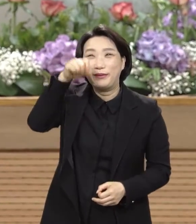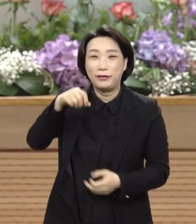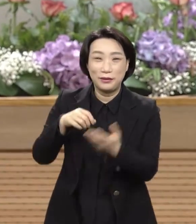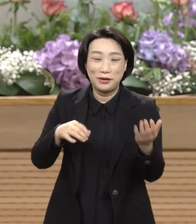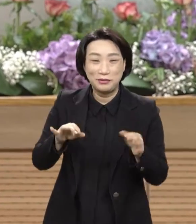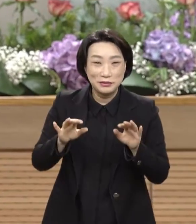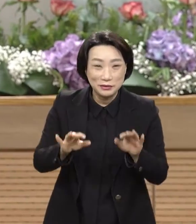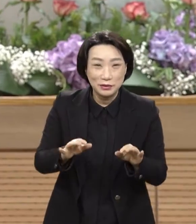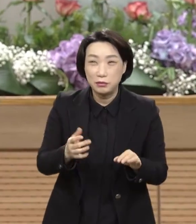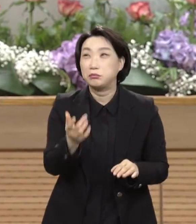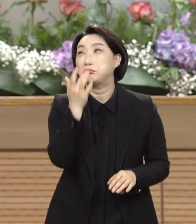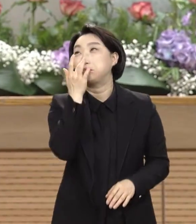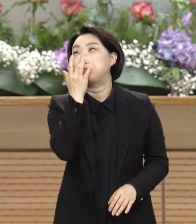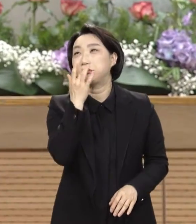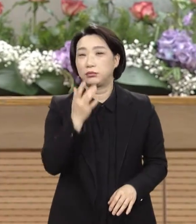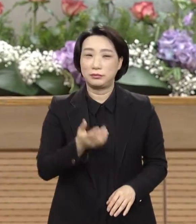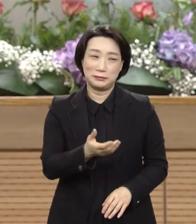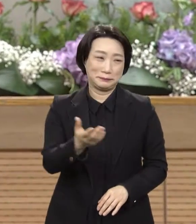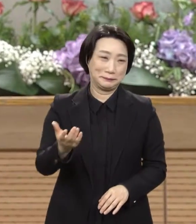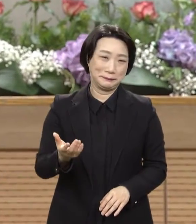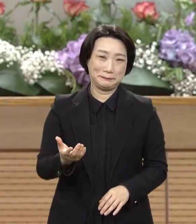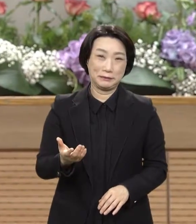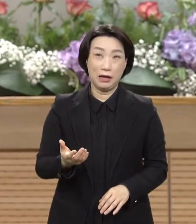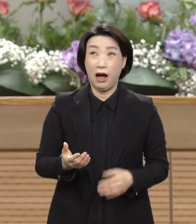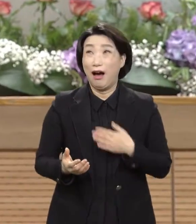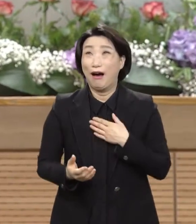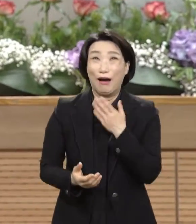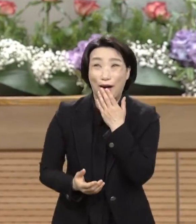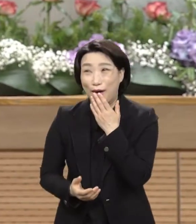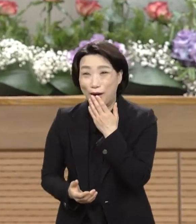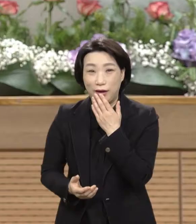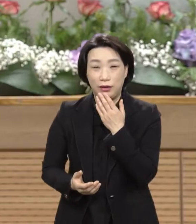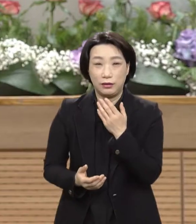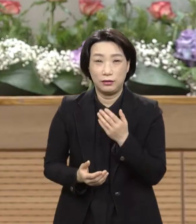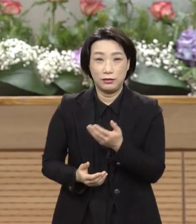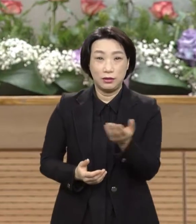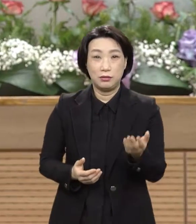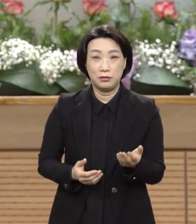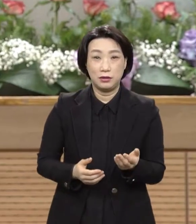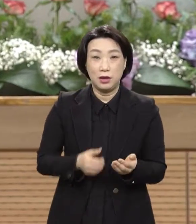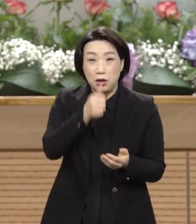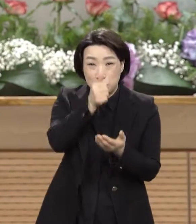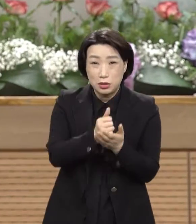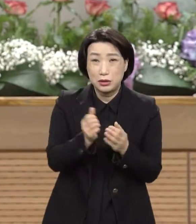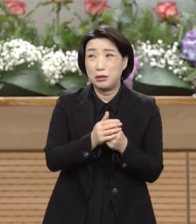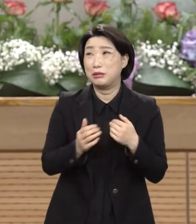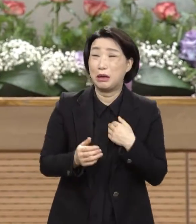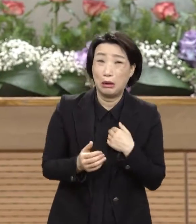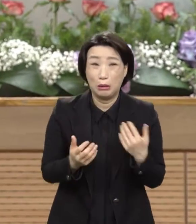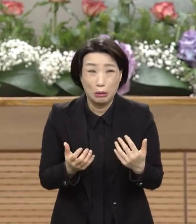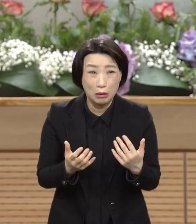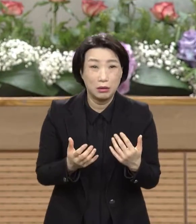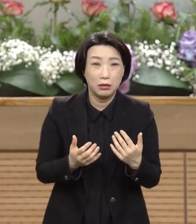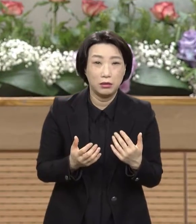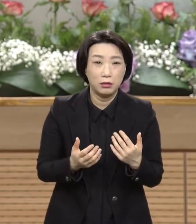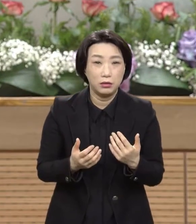여기에 대한 별 큰일 났구나. 이 죄가 큰일 내는구나.